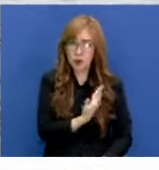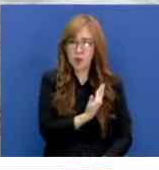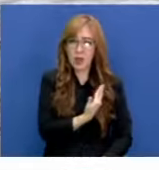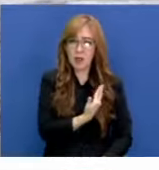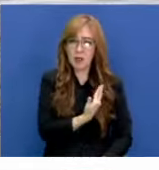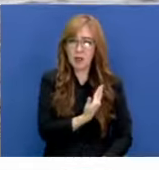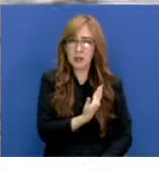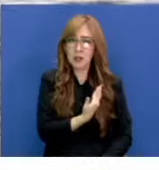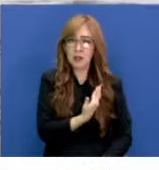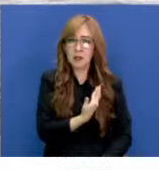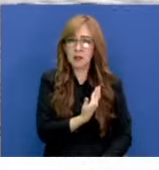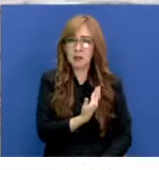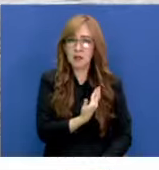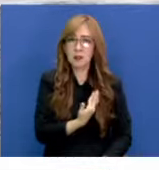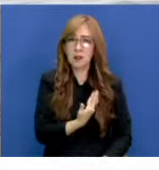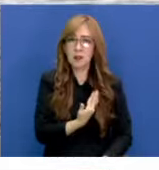serta